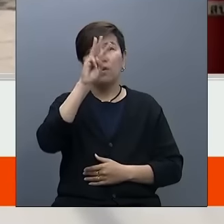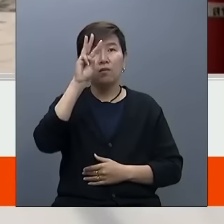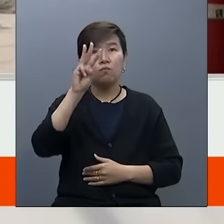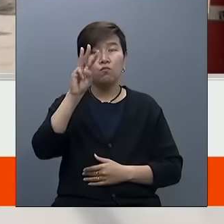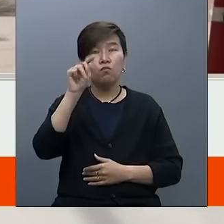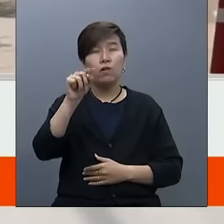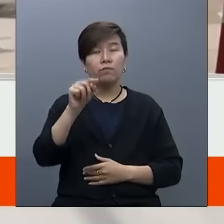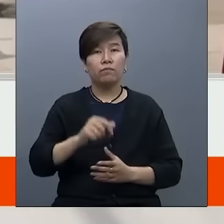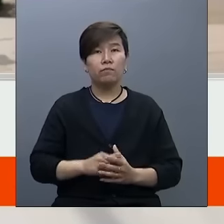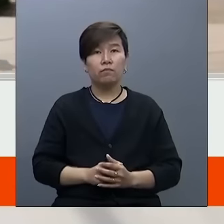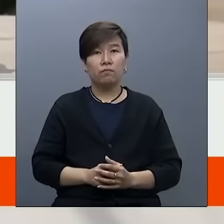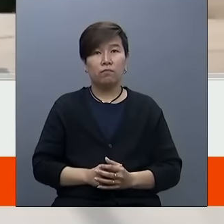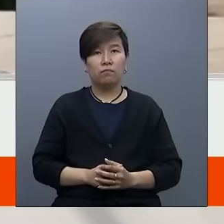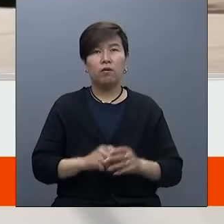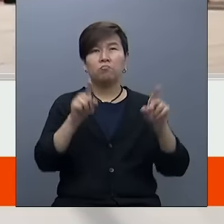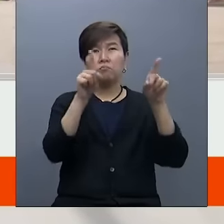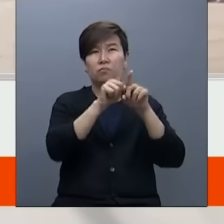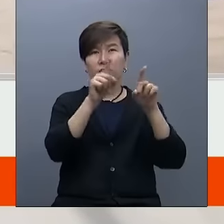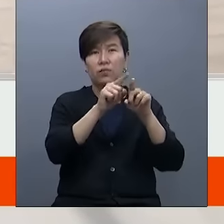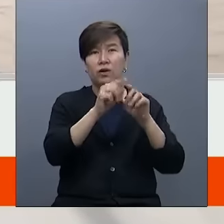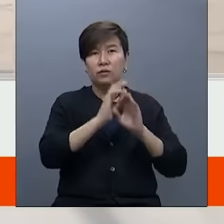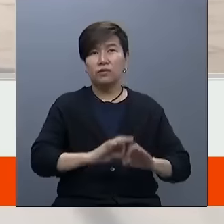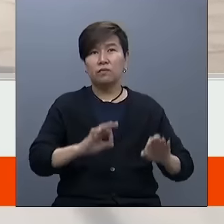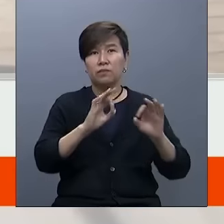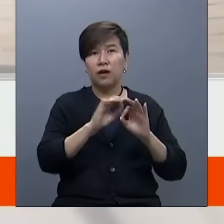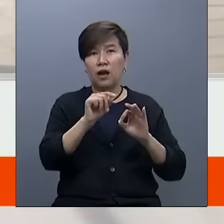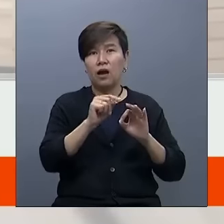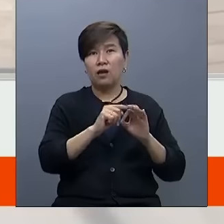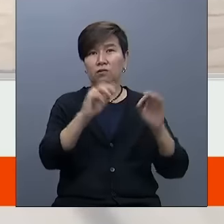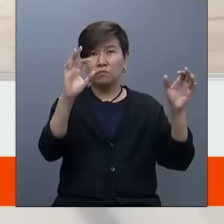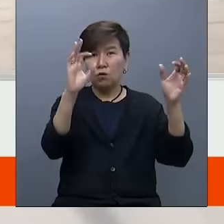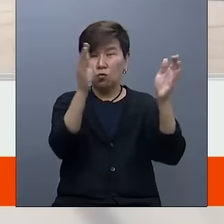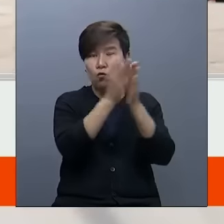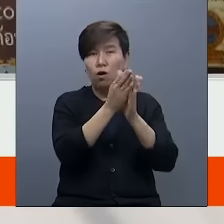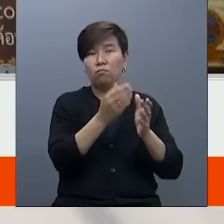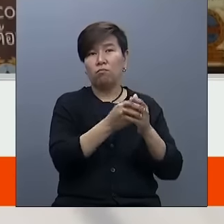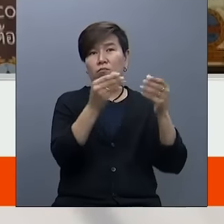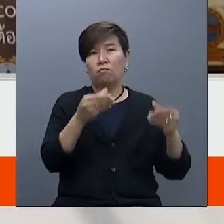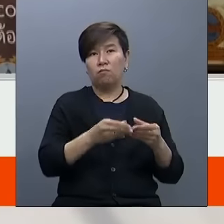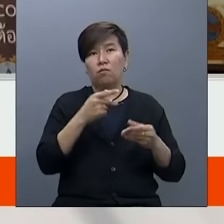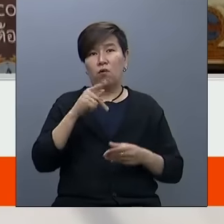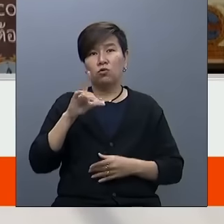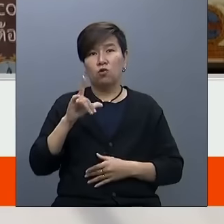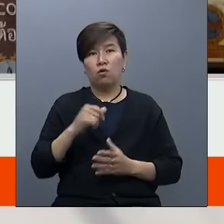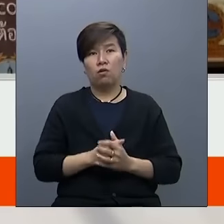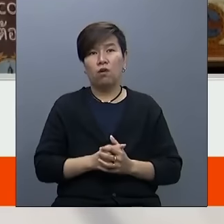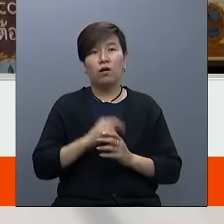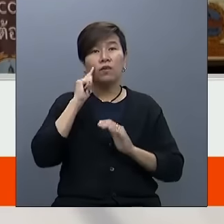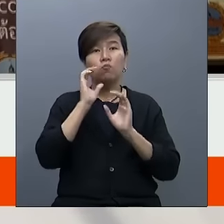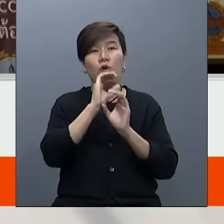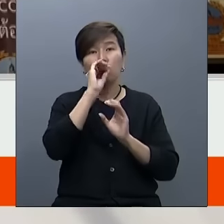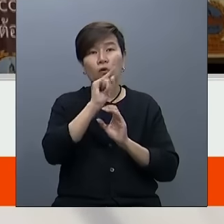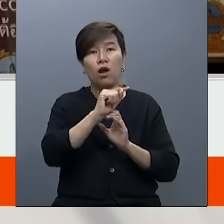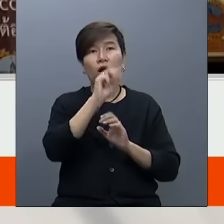ราะฉะนั้นมันเป็นกลุ่มก้อนเดียวกันทำไมไม่ดำเนินคดีเจ้าเดียวแต่ทางตำรวจเนี่ยก็บอกว่ามันคนละเว็บไซต์นะคนละเว็บ